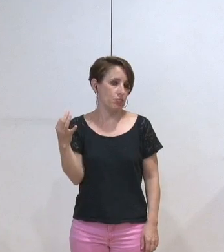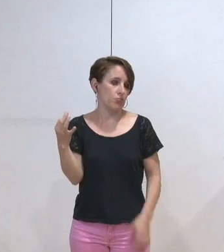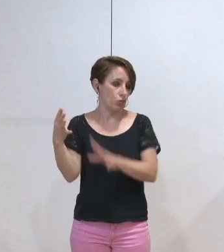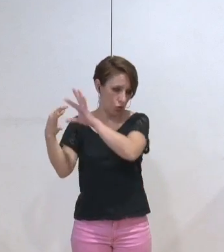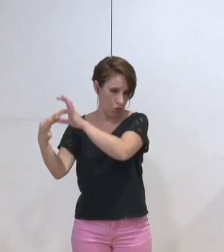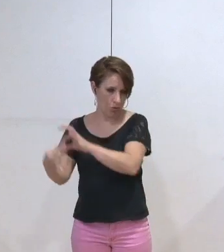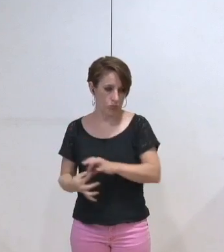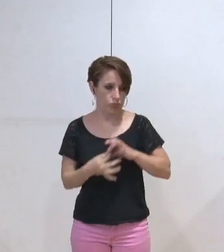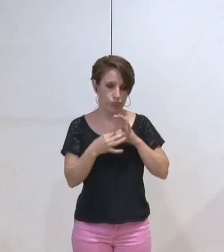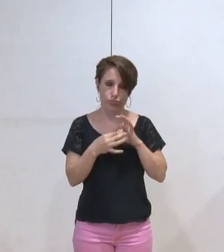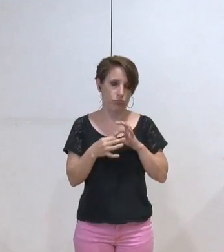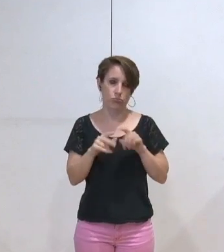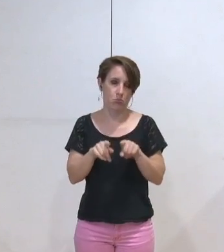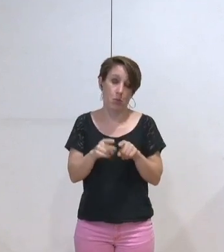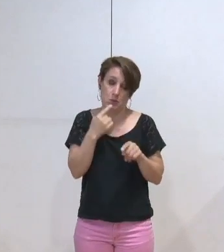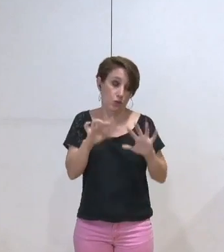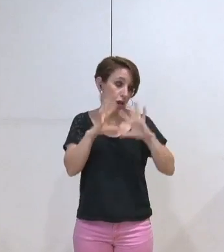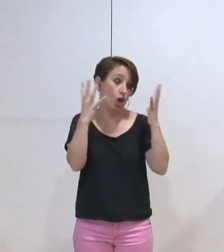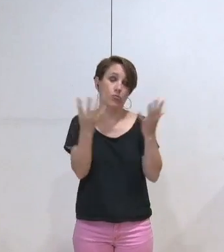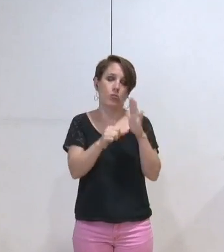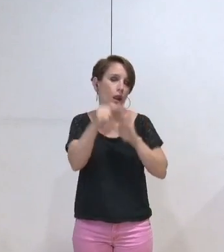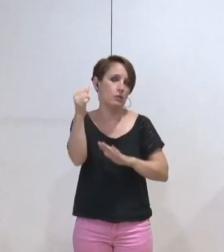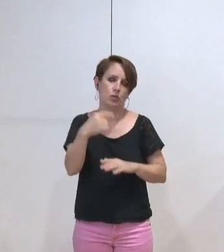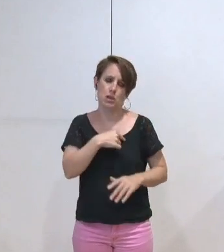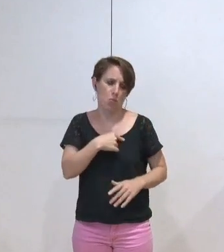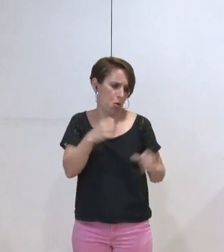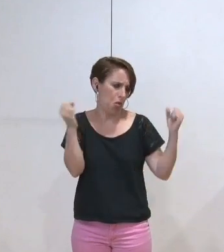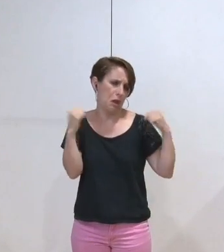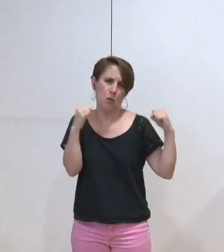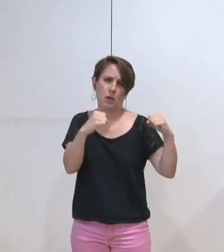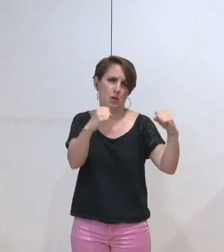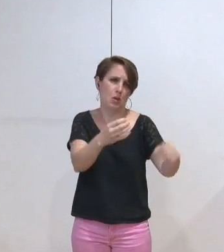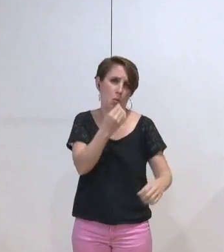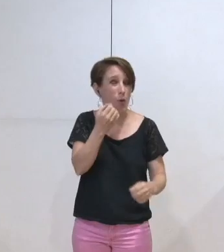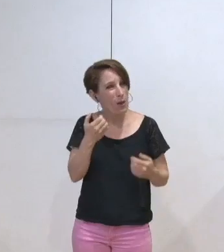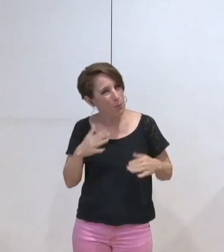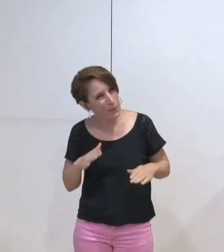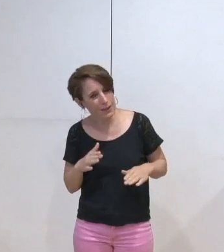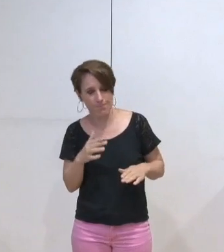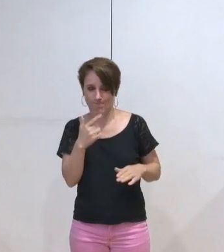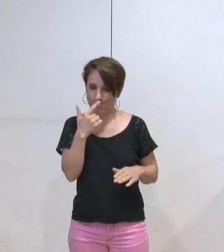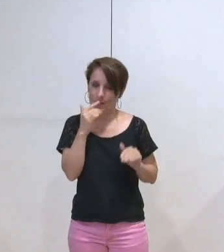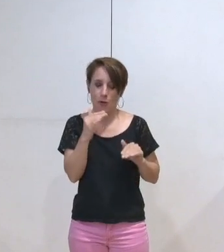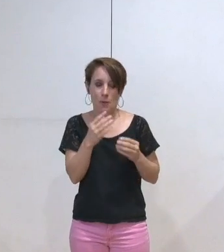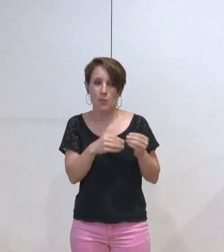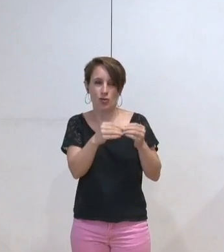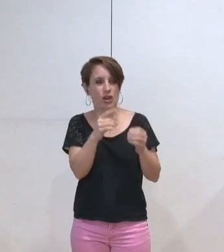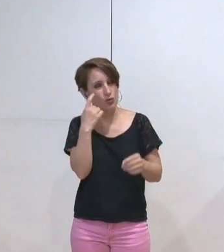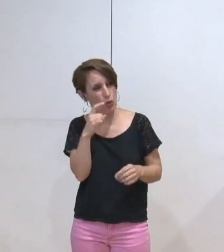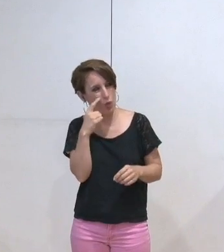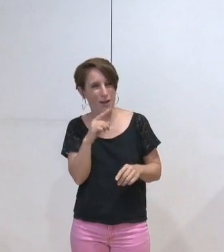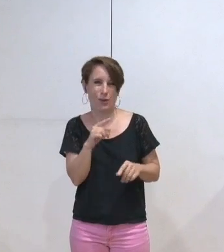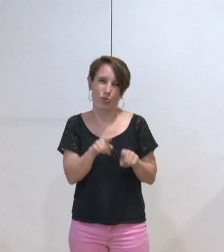fait consensus mais certain nombre de de remarques et de regrets parce qu'il y a là me semble-t-il une une occasion manquée